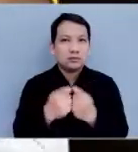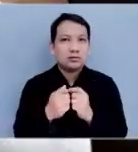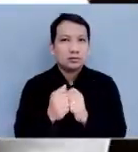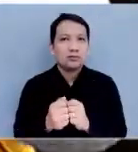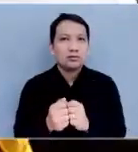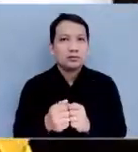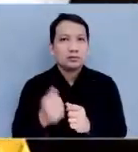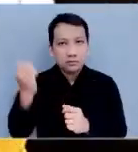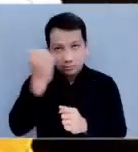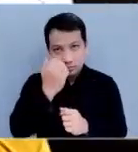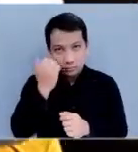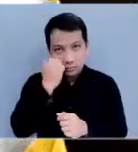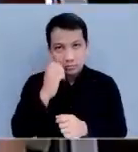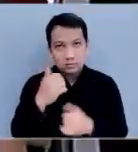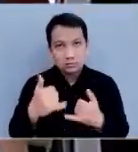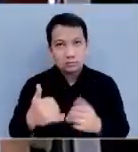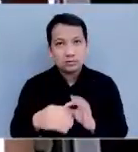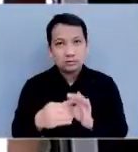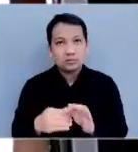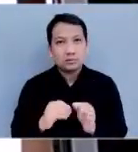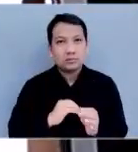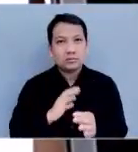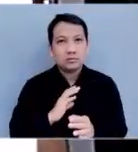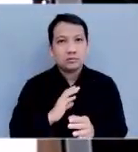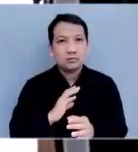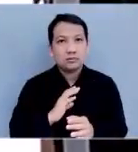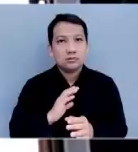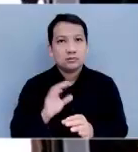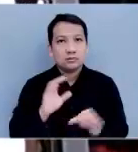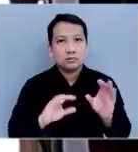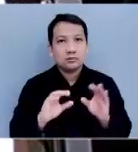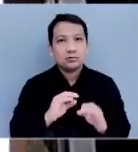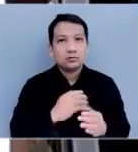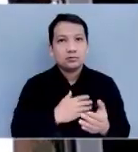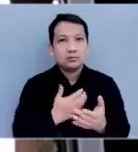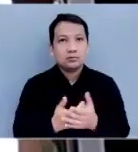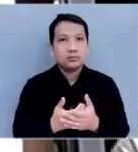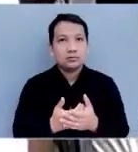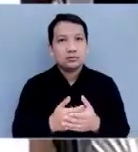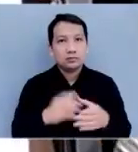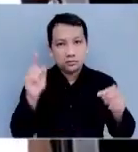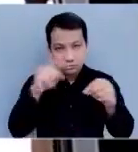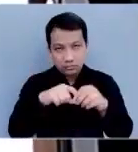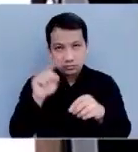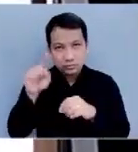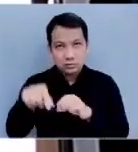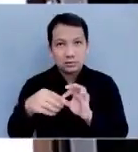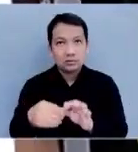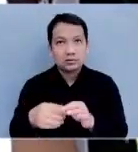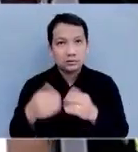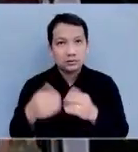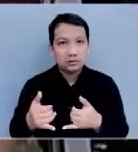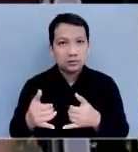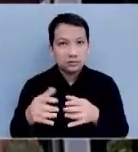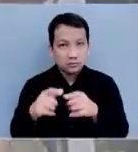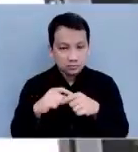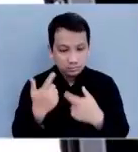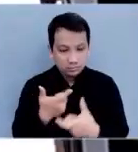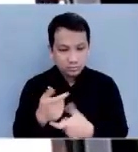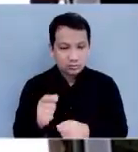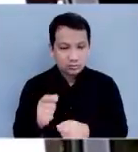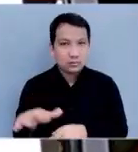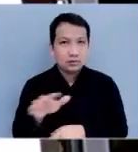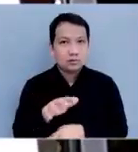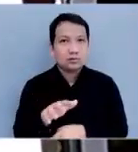ng Europe camp. Seem like guys are getting very confident, you know, shooting the ball, just playing together, trusting each other.